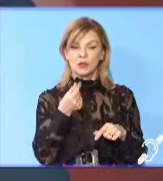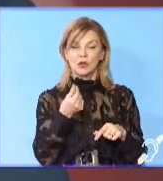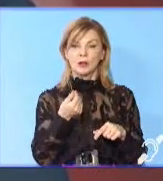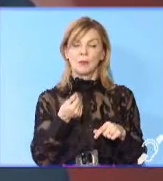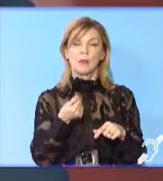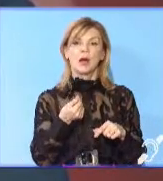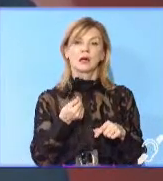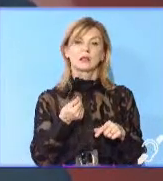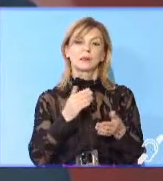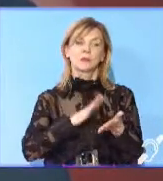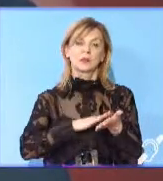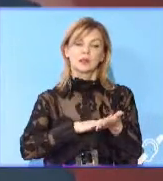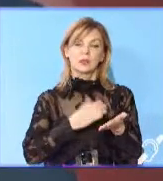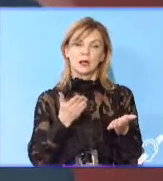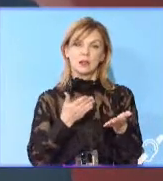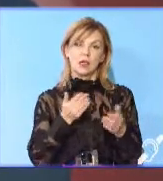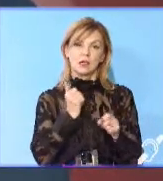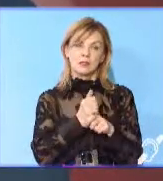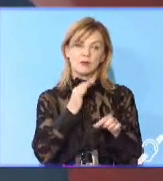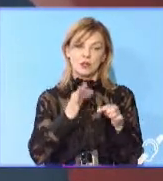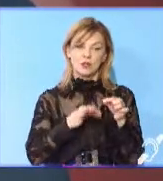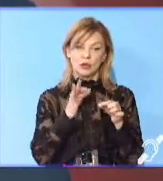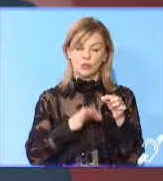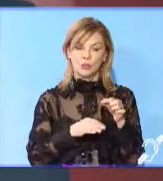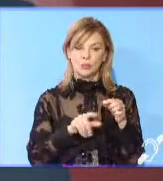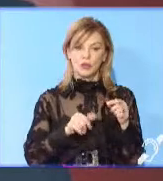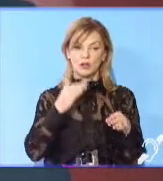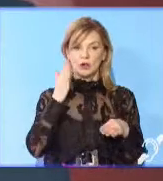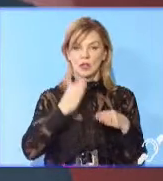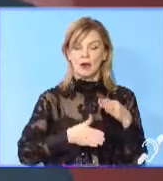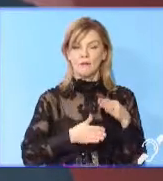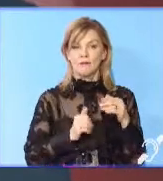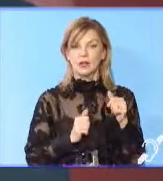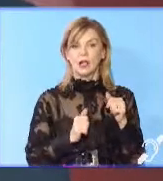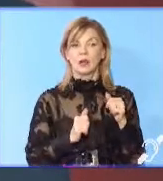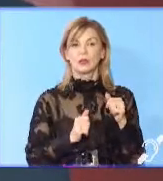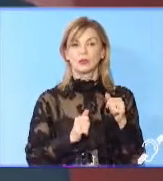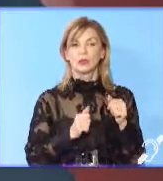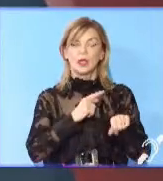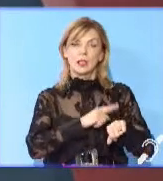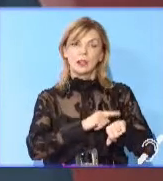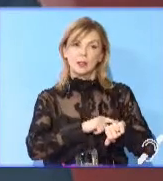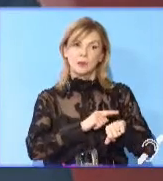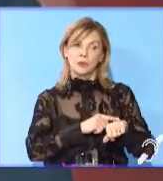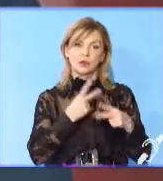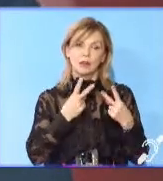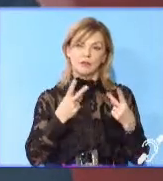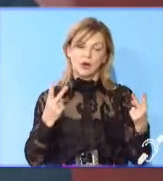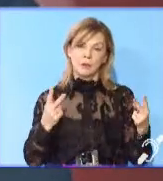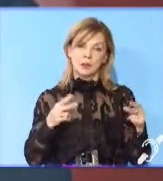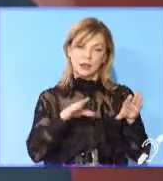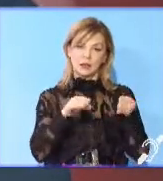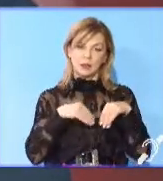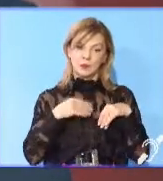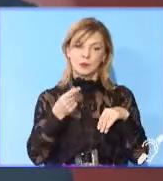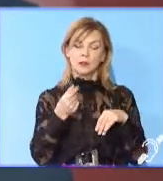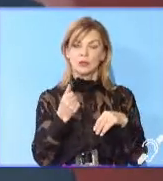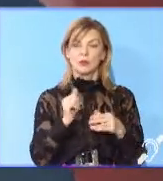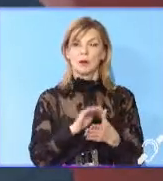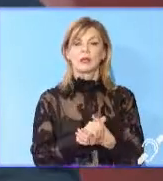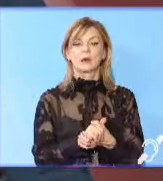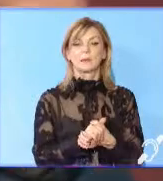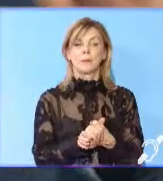de acolo deoparte care se economisesc și la finalul expirării perioadei de valabilitate primești banii